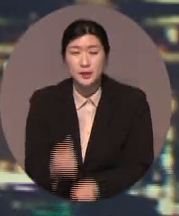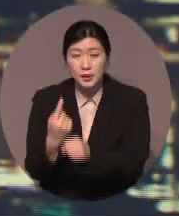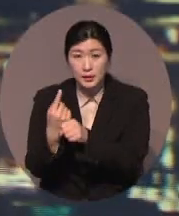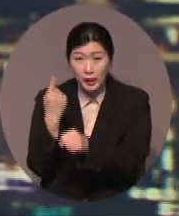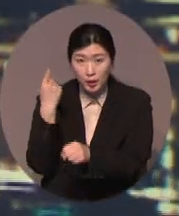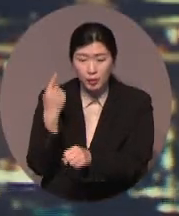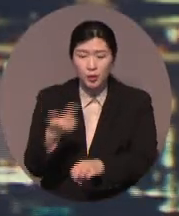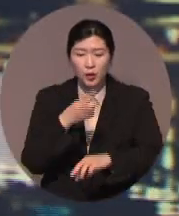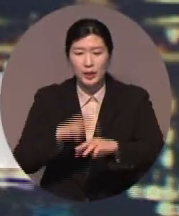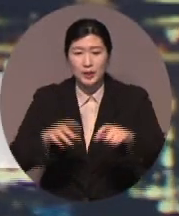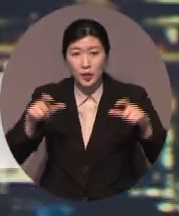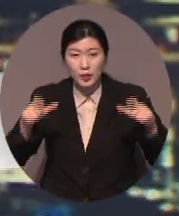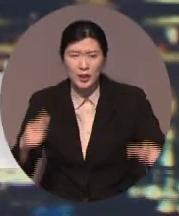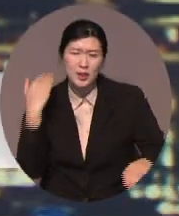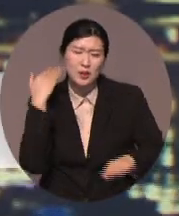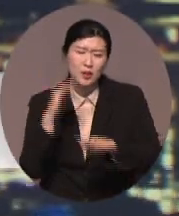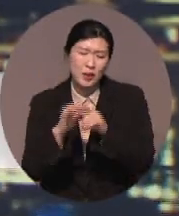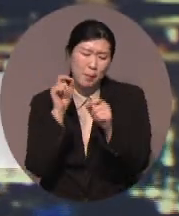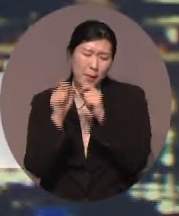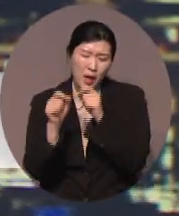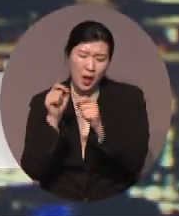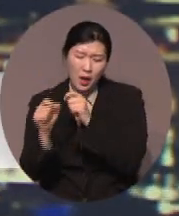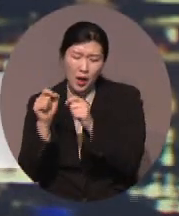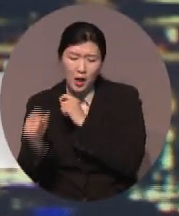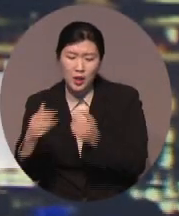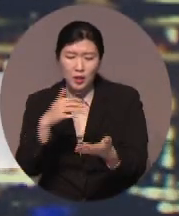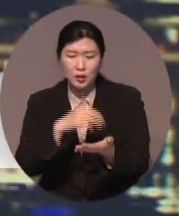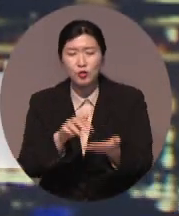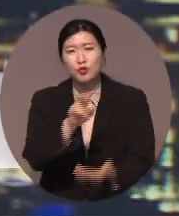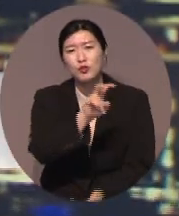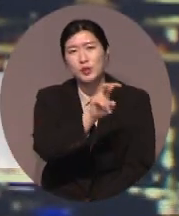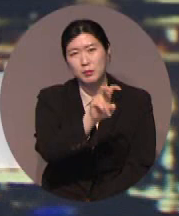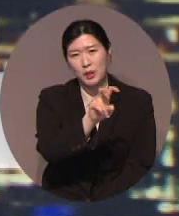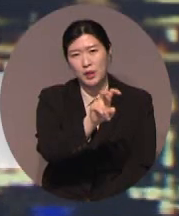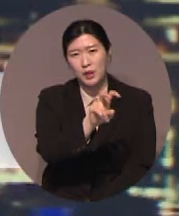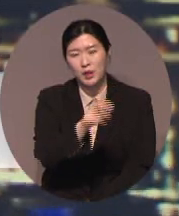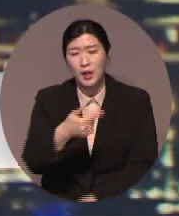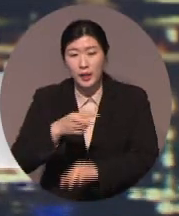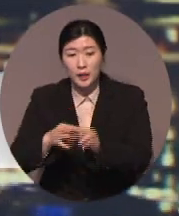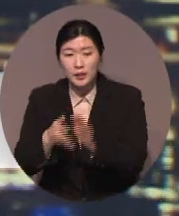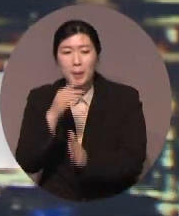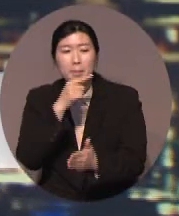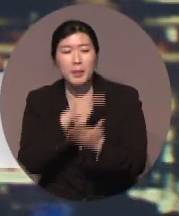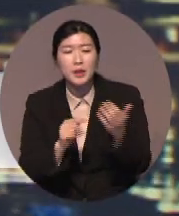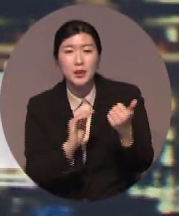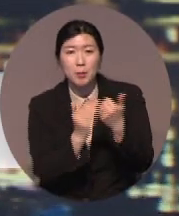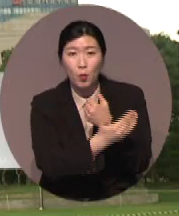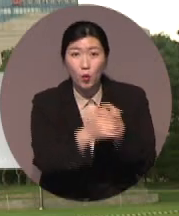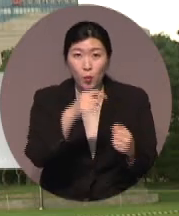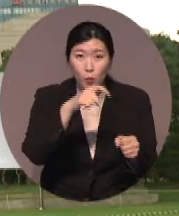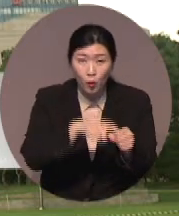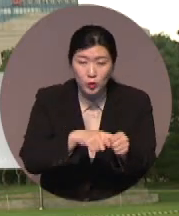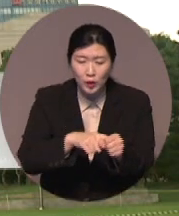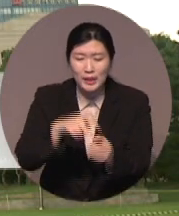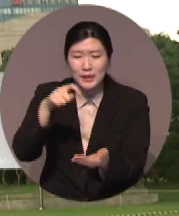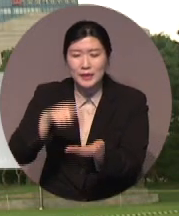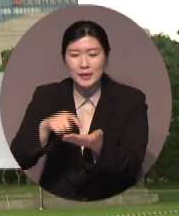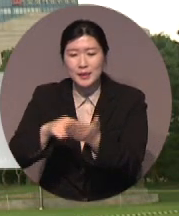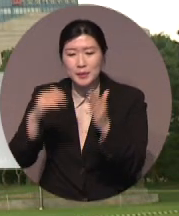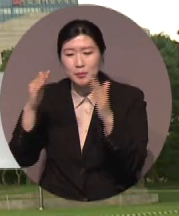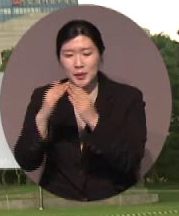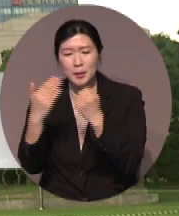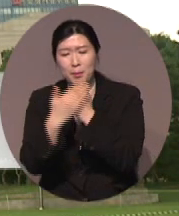지난해부터 대전에서도 전세 4기가 20여 건 접수된 가운데 대전시가 피해자 보호를 위한 긴급 주거지원